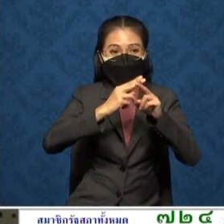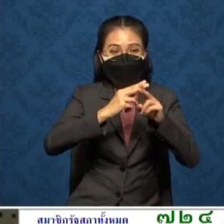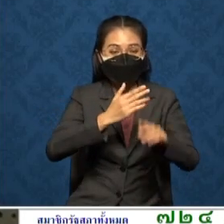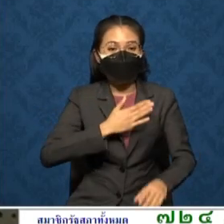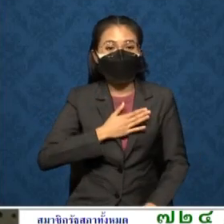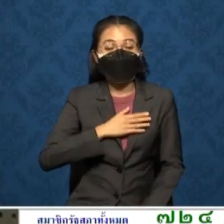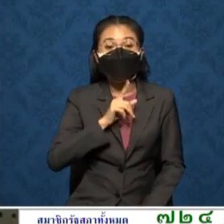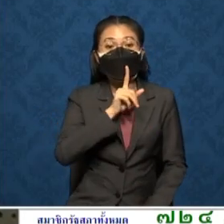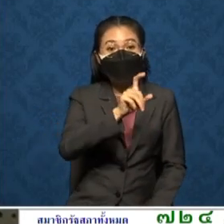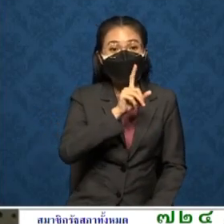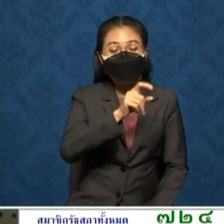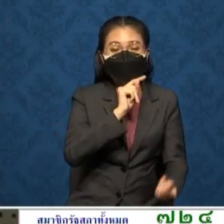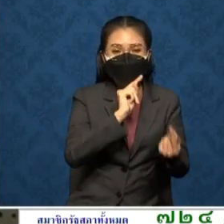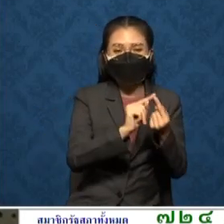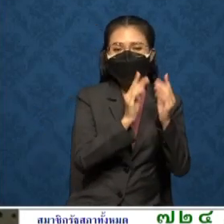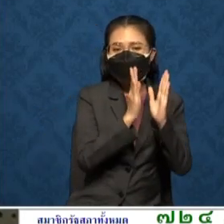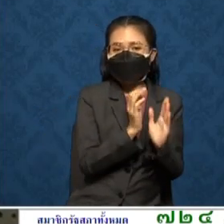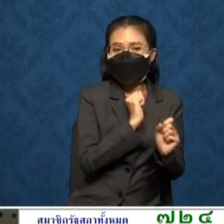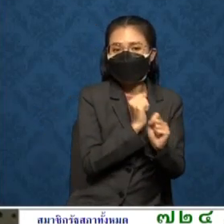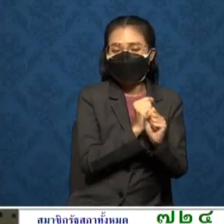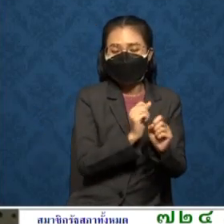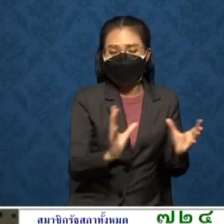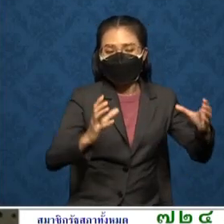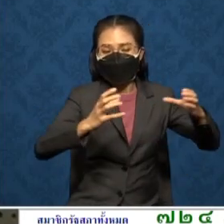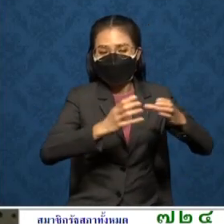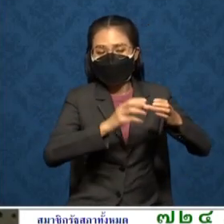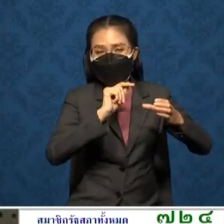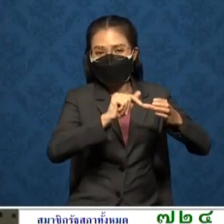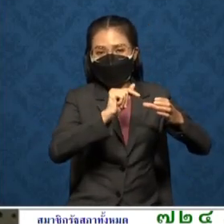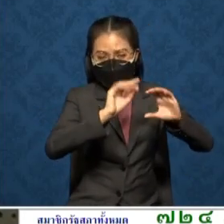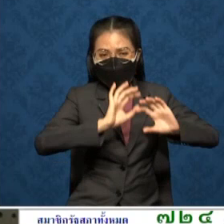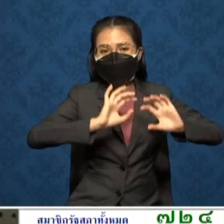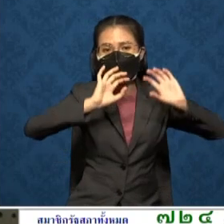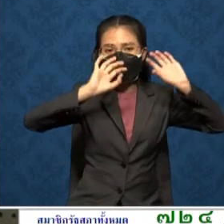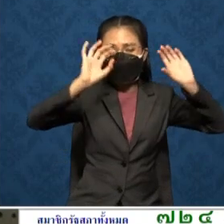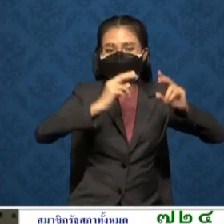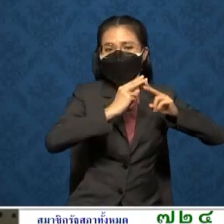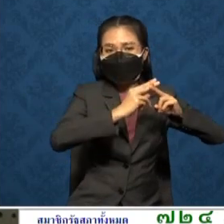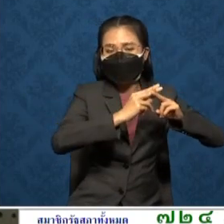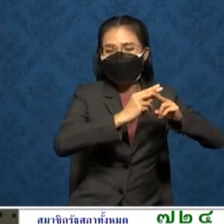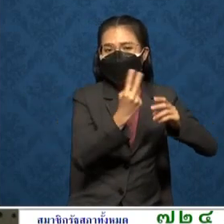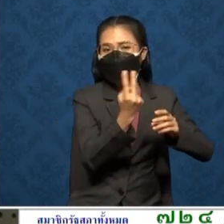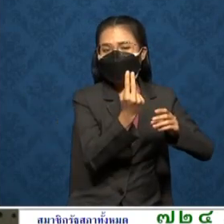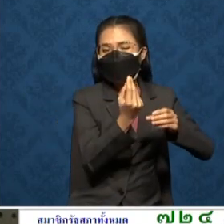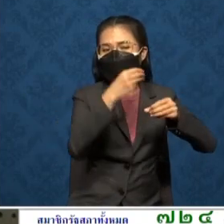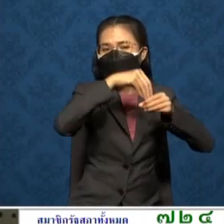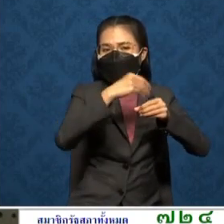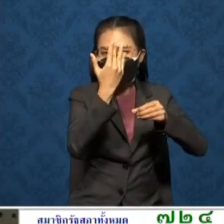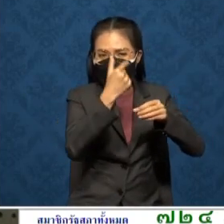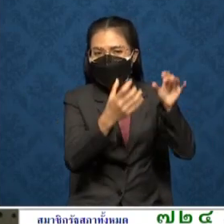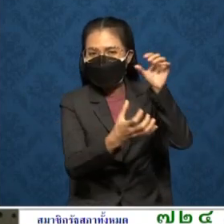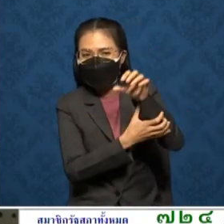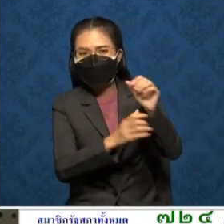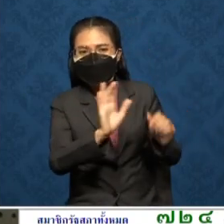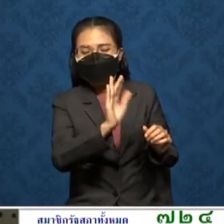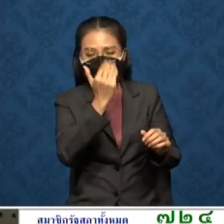าหน้าที่ผู้เกี่ยวข้องว่าเอ๊พวกเหล่านี้เป็นรัฐวิสาหกิจก็เป็นภาครัฐทำไมจึงไม่ใช้บังคับคำตอบก็คือว่าเ